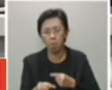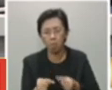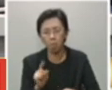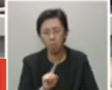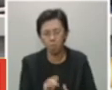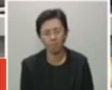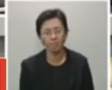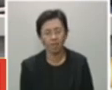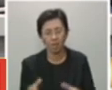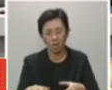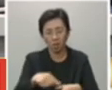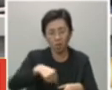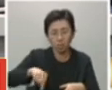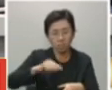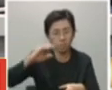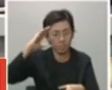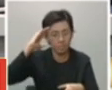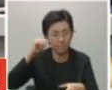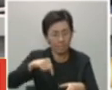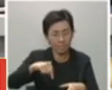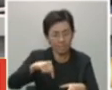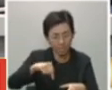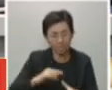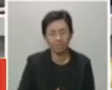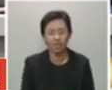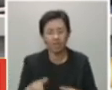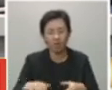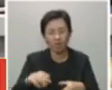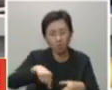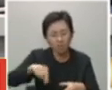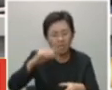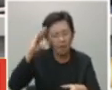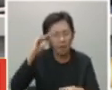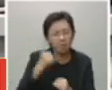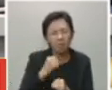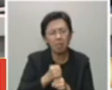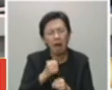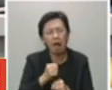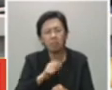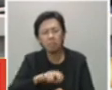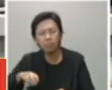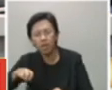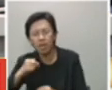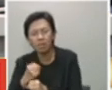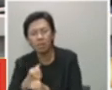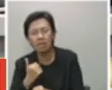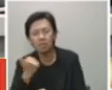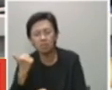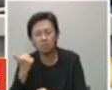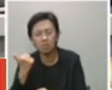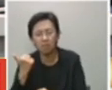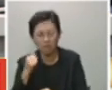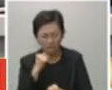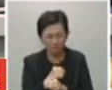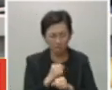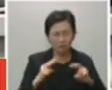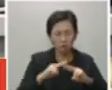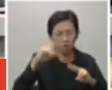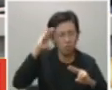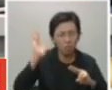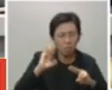ใช้กำลังพลของกองทัพไปทำหน้าที่อื่นๆที่ไม่ใช่หน้าที่ของกระทรวงกลาโหม